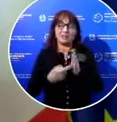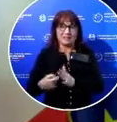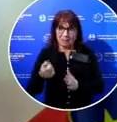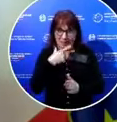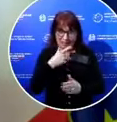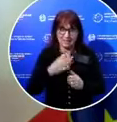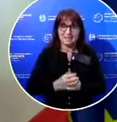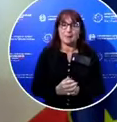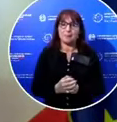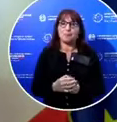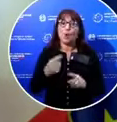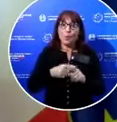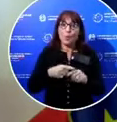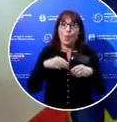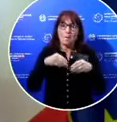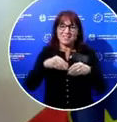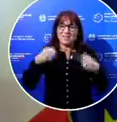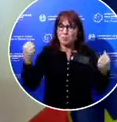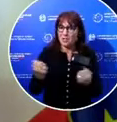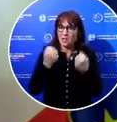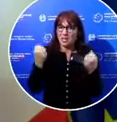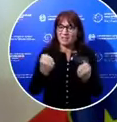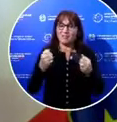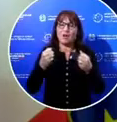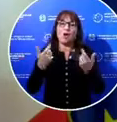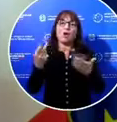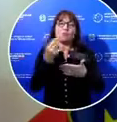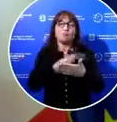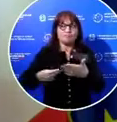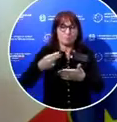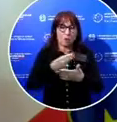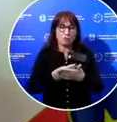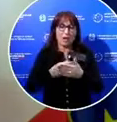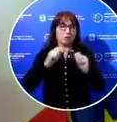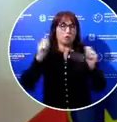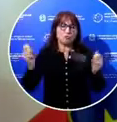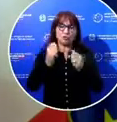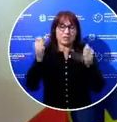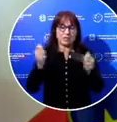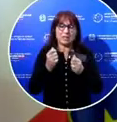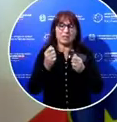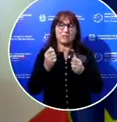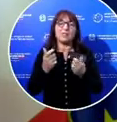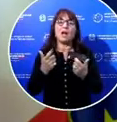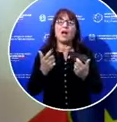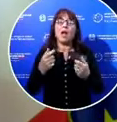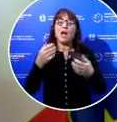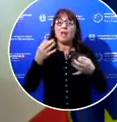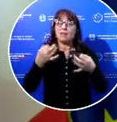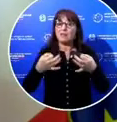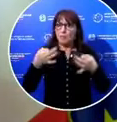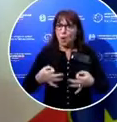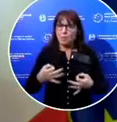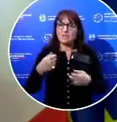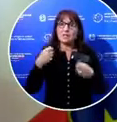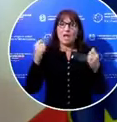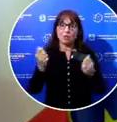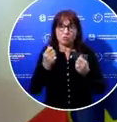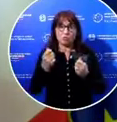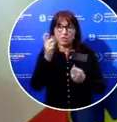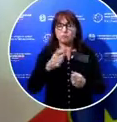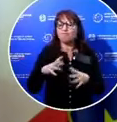partecipazione attiva all'avanzamento del quadro giuridico internazionale di riferimento, la diplomazia giuridica italiana si traduce